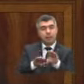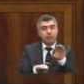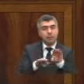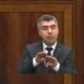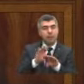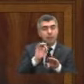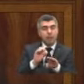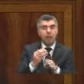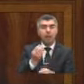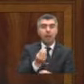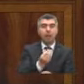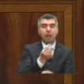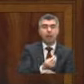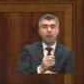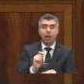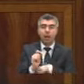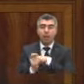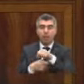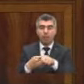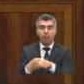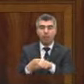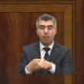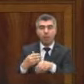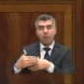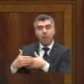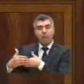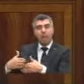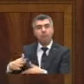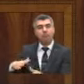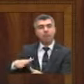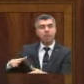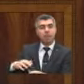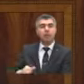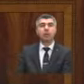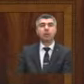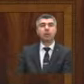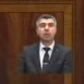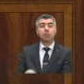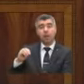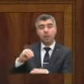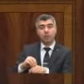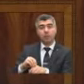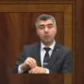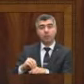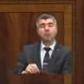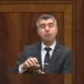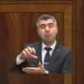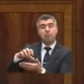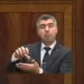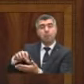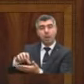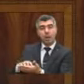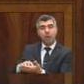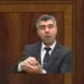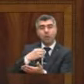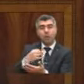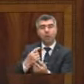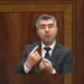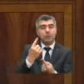لفائدة الأطفال في المناطق القروية والشبه الحضرية والمناطق التي تشكو من العجز